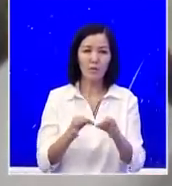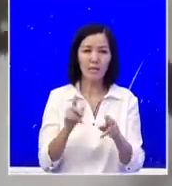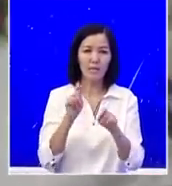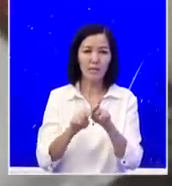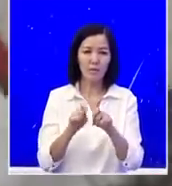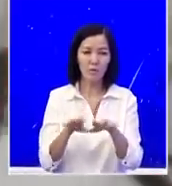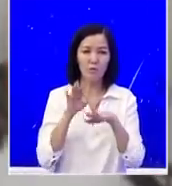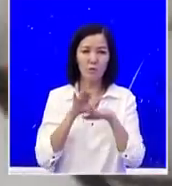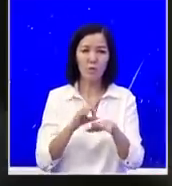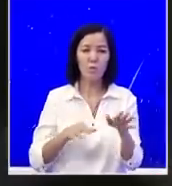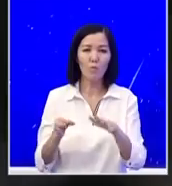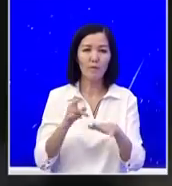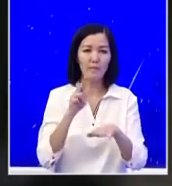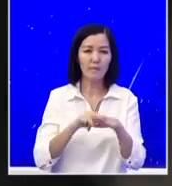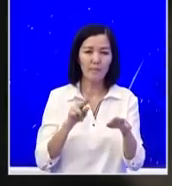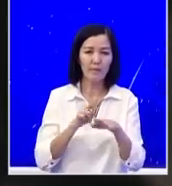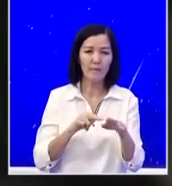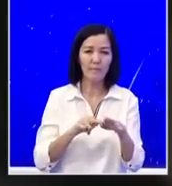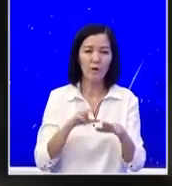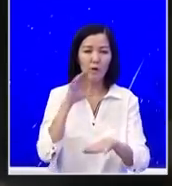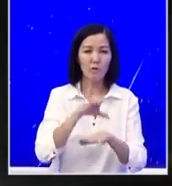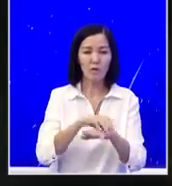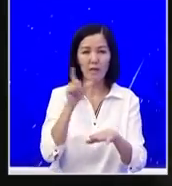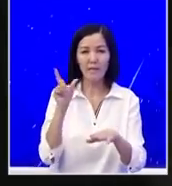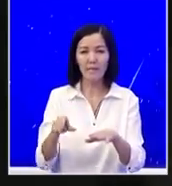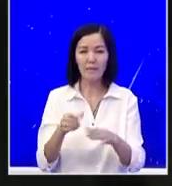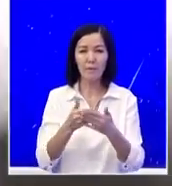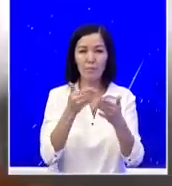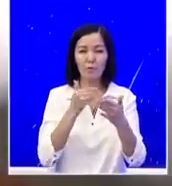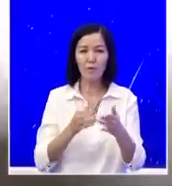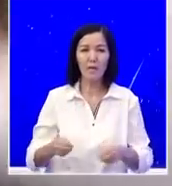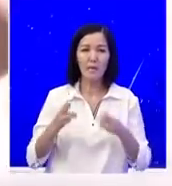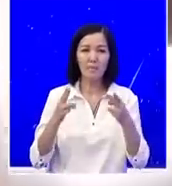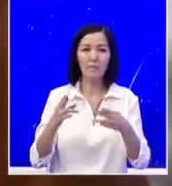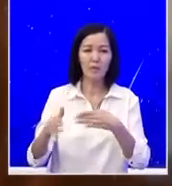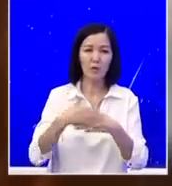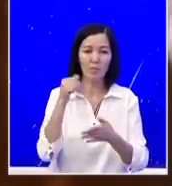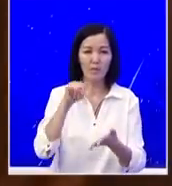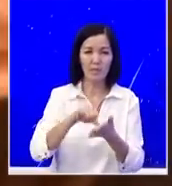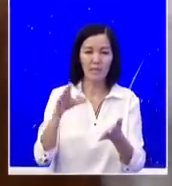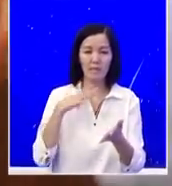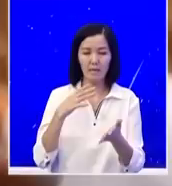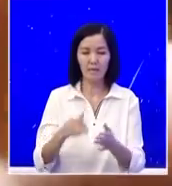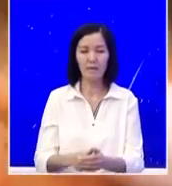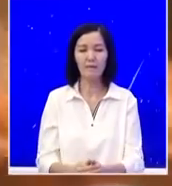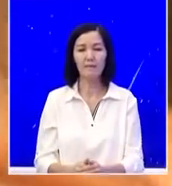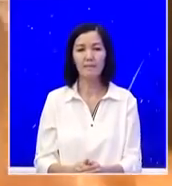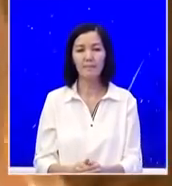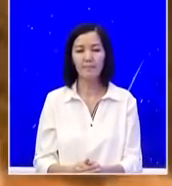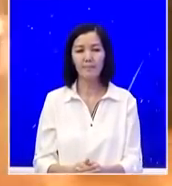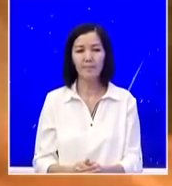жүргізіліп жатыр. Облыстық полиция департаменті мамандарының ақпарынша ұсталған азамат бұрында қылмыстық жауапкершілікке